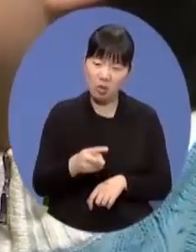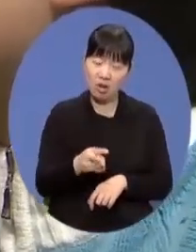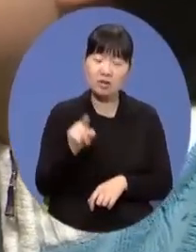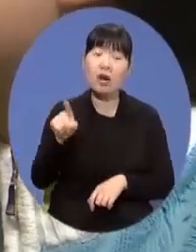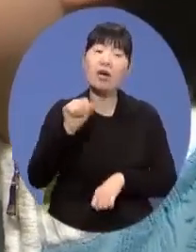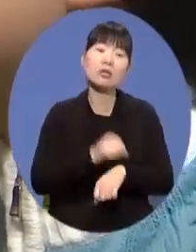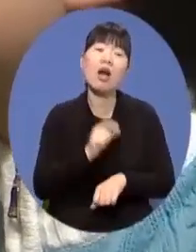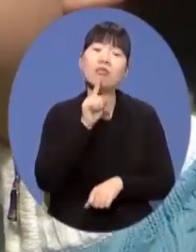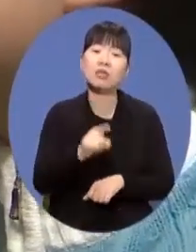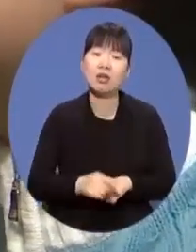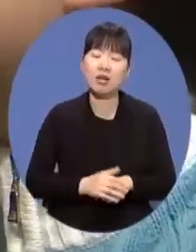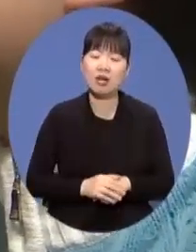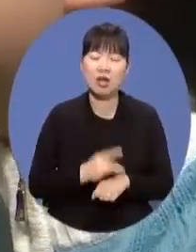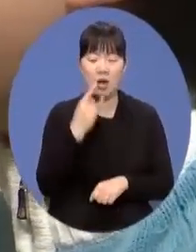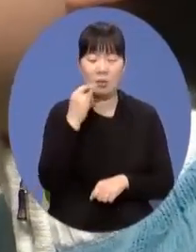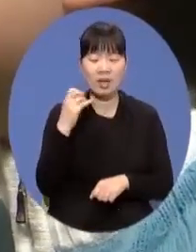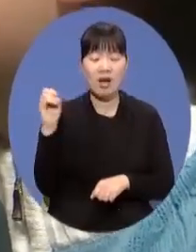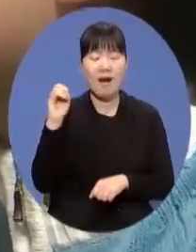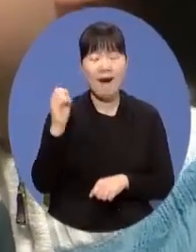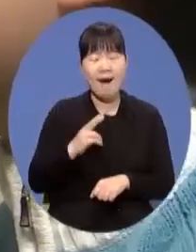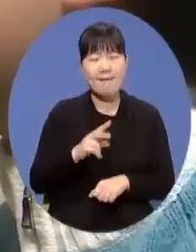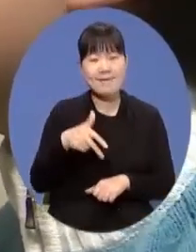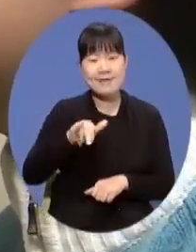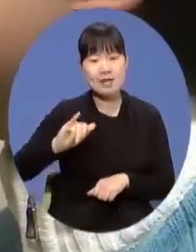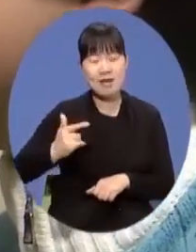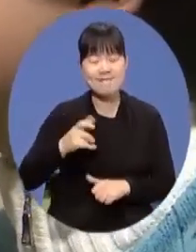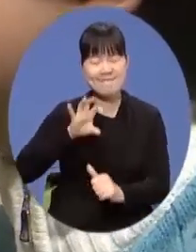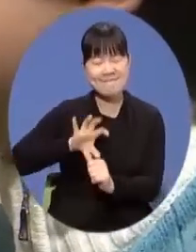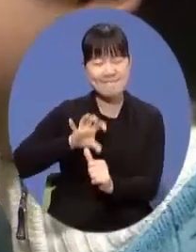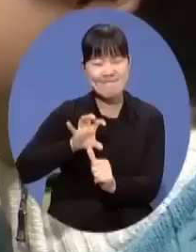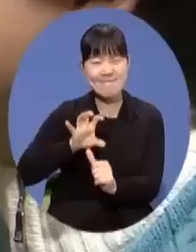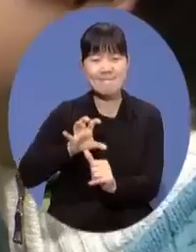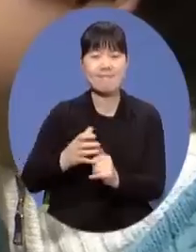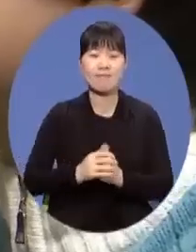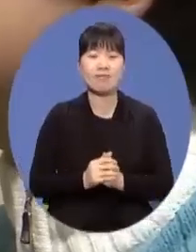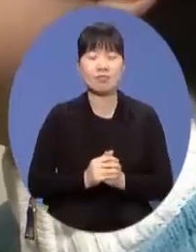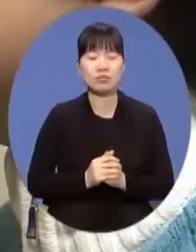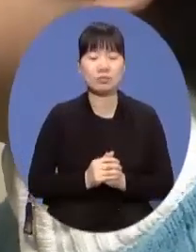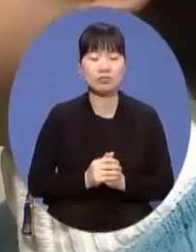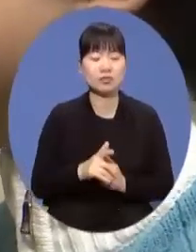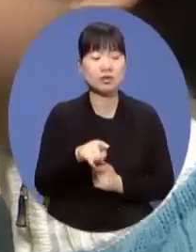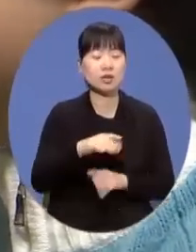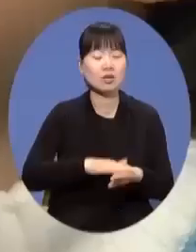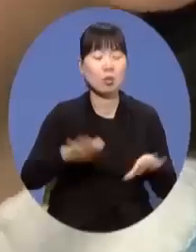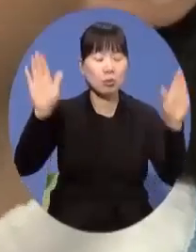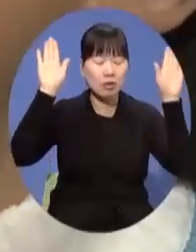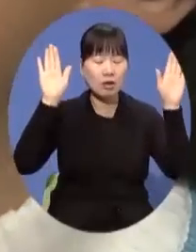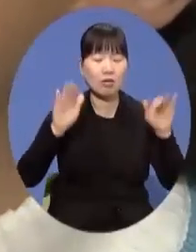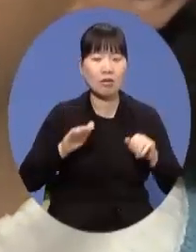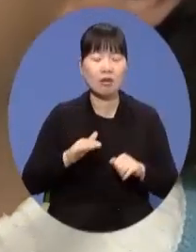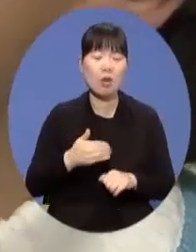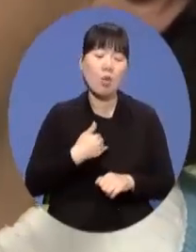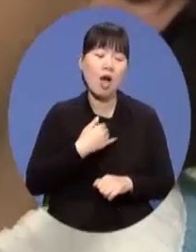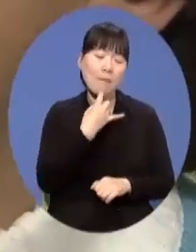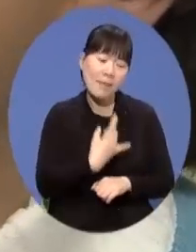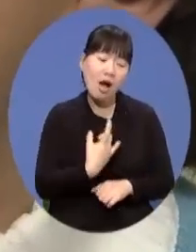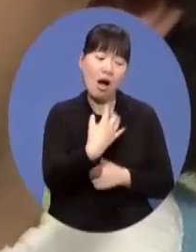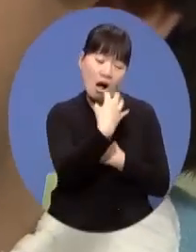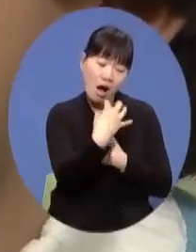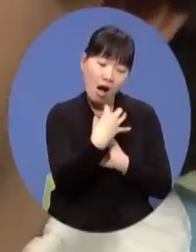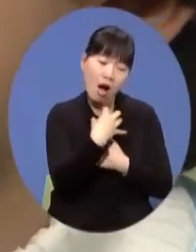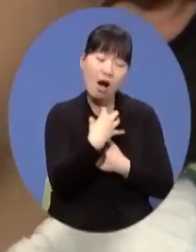네가 잘했니? 엄마는 다짜고짜 지원이를 다그칩니다. 저희가 손 들고 있어. 왜 저만 뭐라고